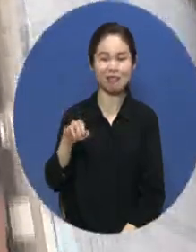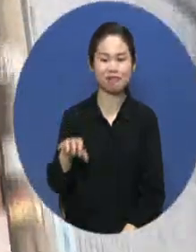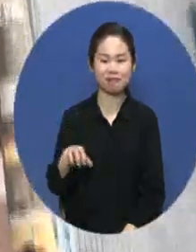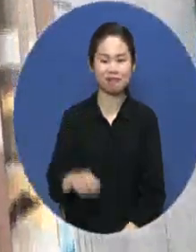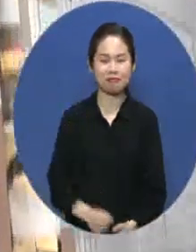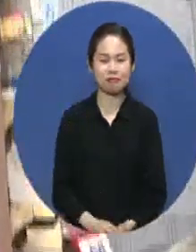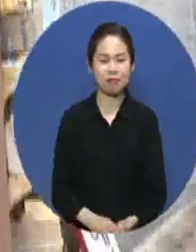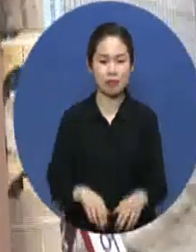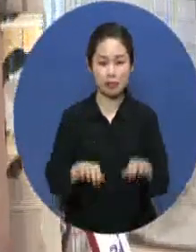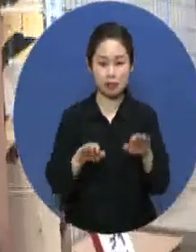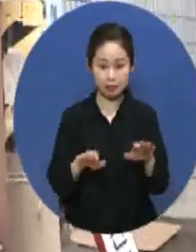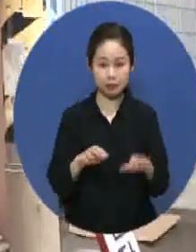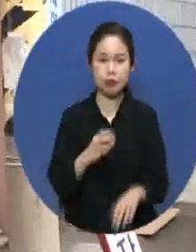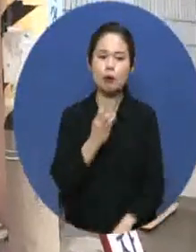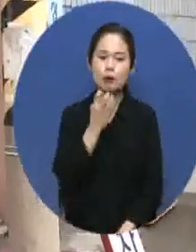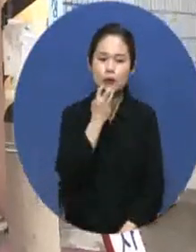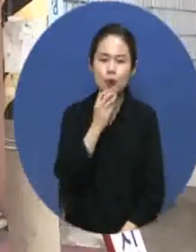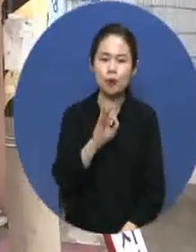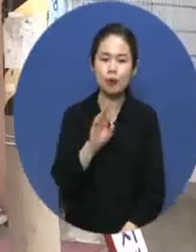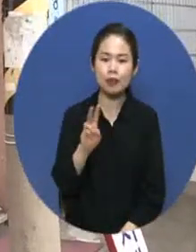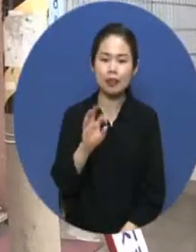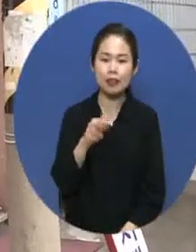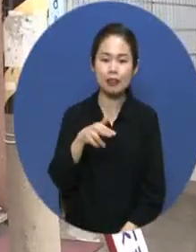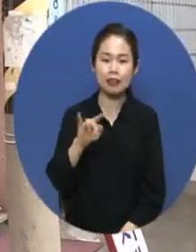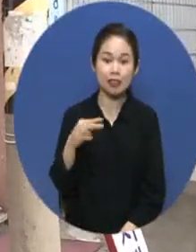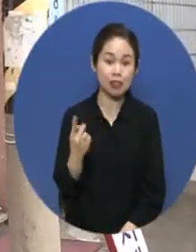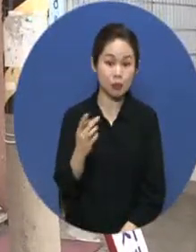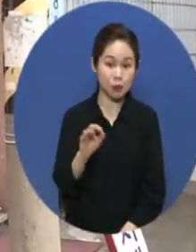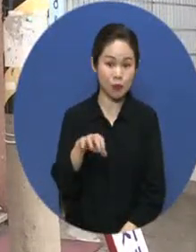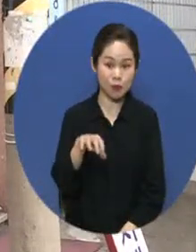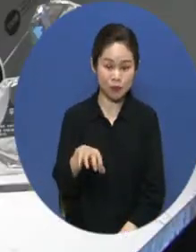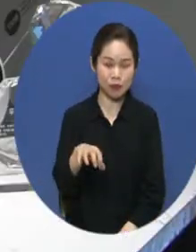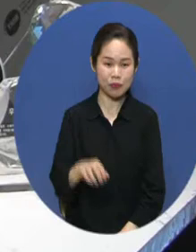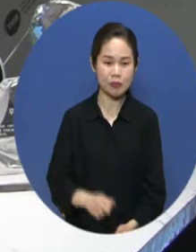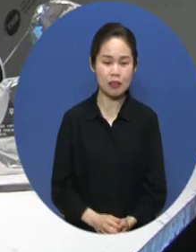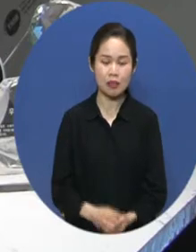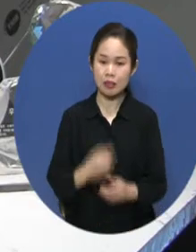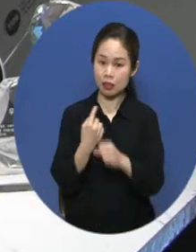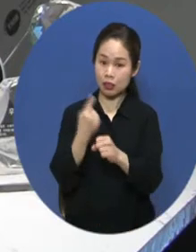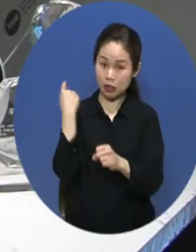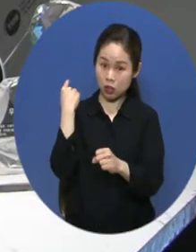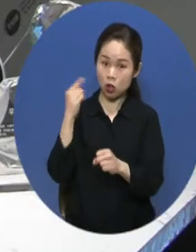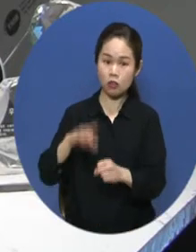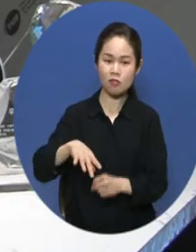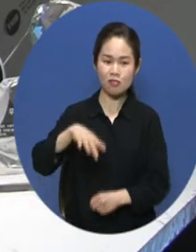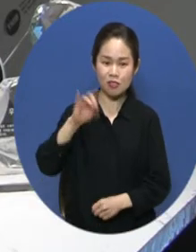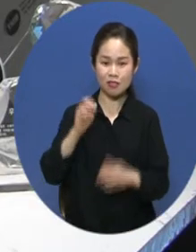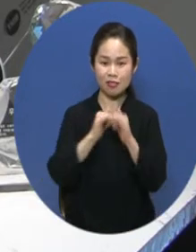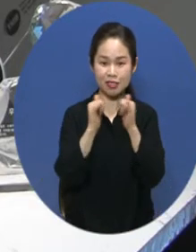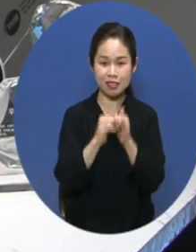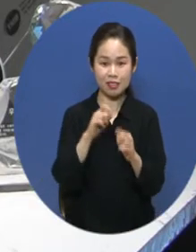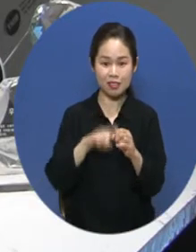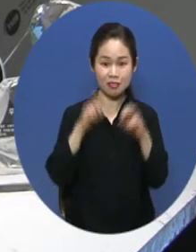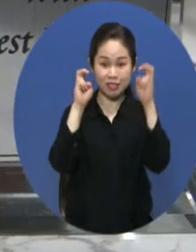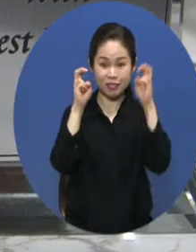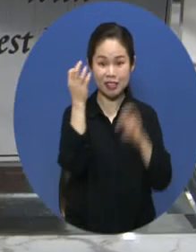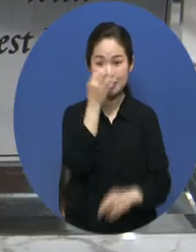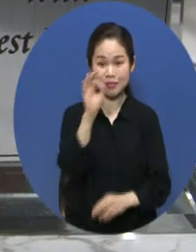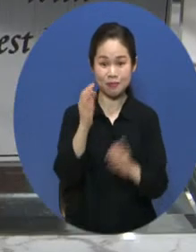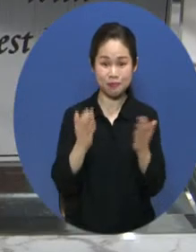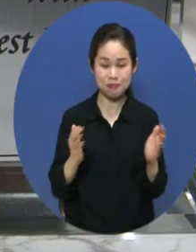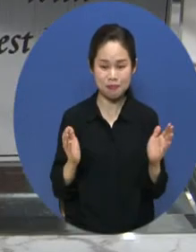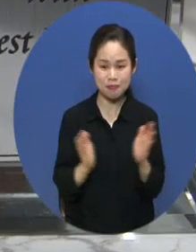이곳은 서울 양재동에 위치한 그리플레이. 지난해 처음 사회적 기업으로 인증받은 이곳은